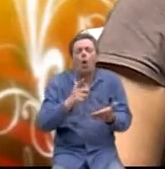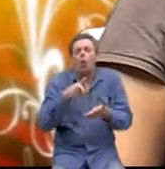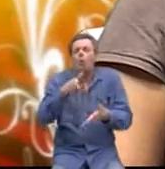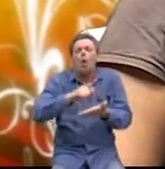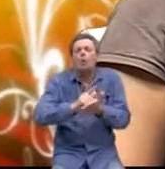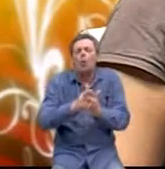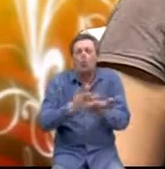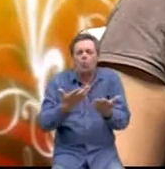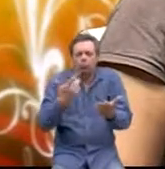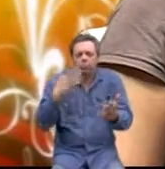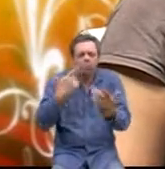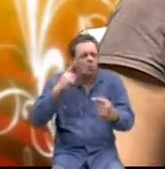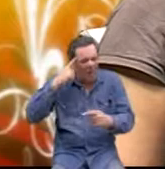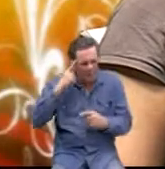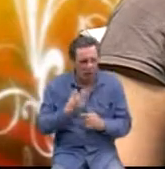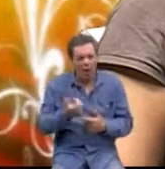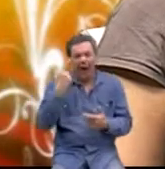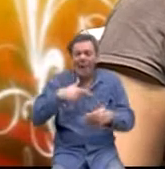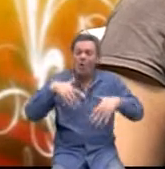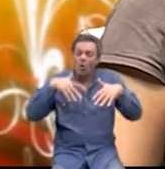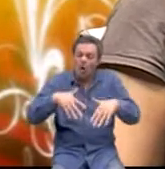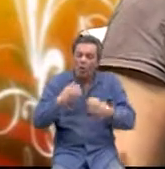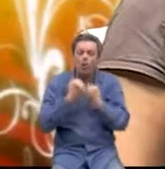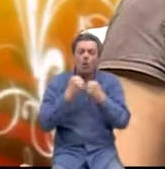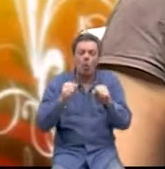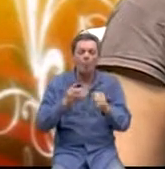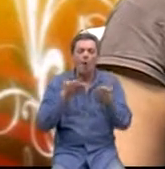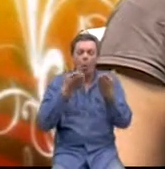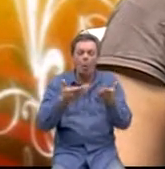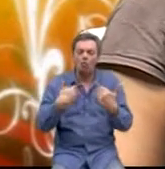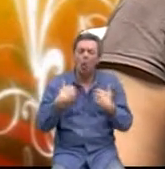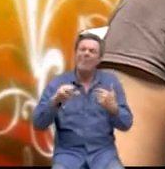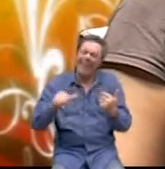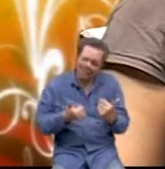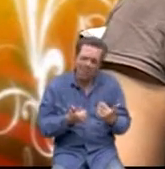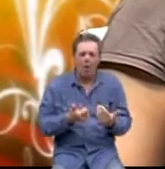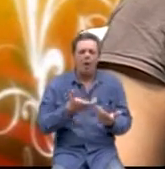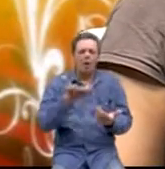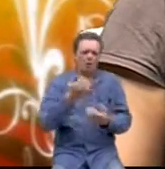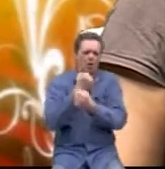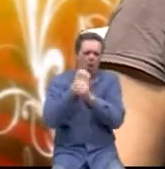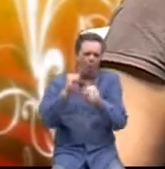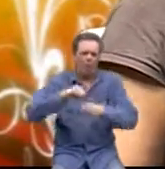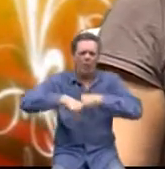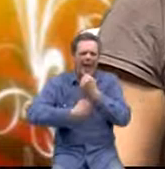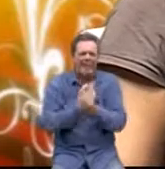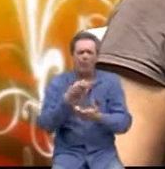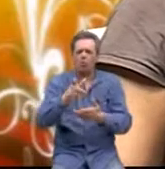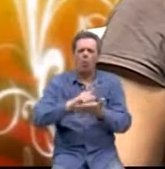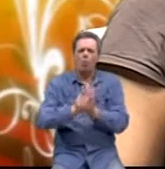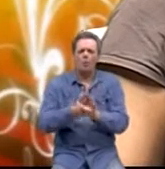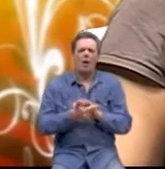glavi. Međutim, kroz igru se nekako oslobađa ono što mi jesmo i kroz tu nekakvu slobodu i kreativnost koju u tom